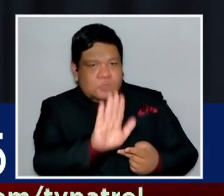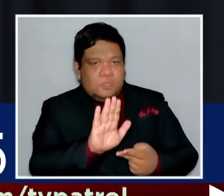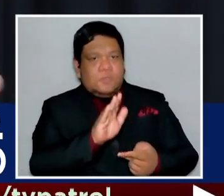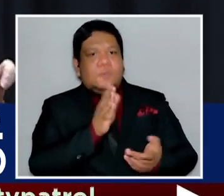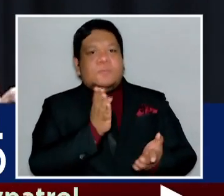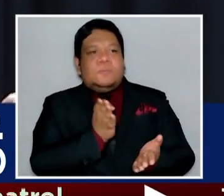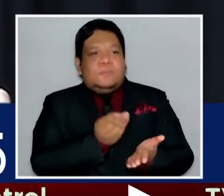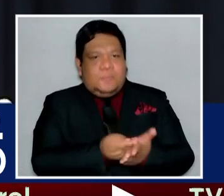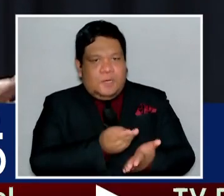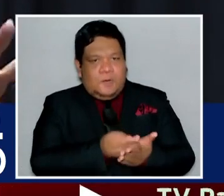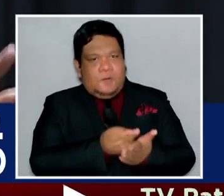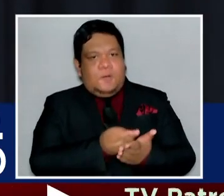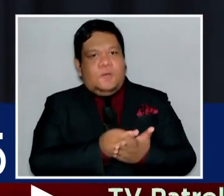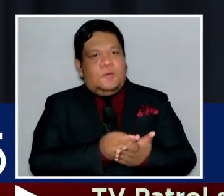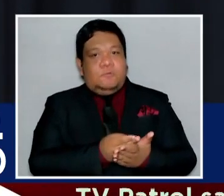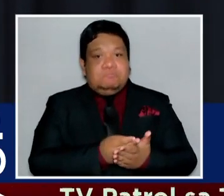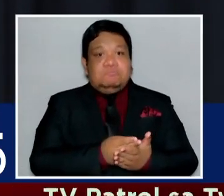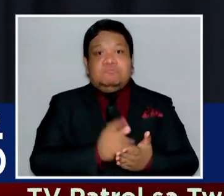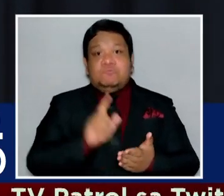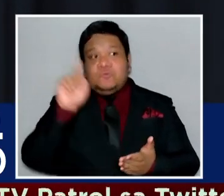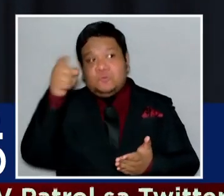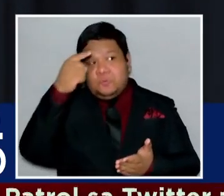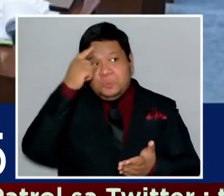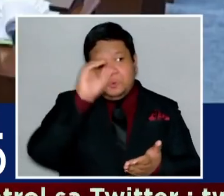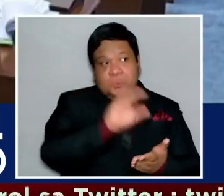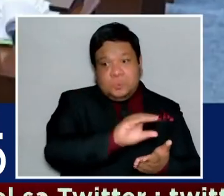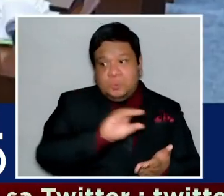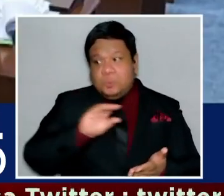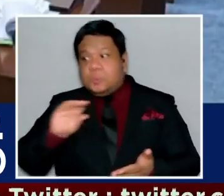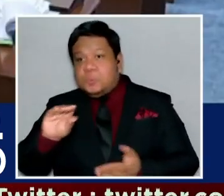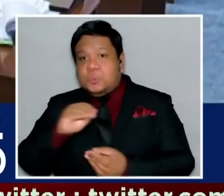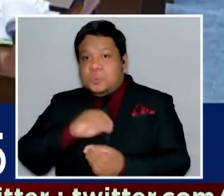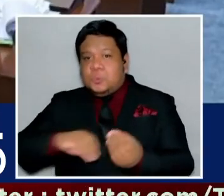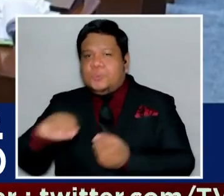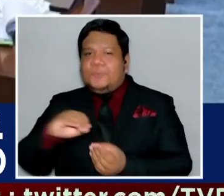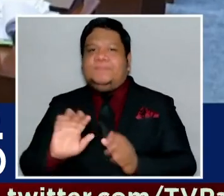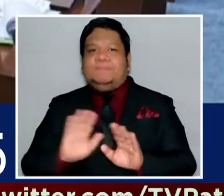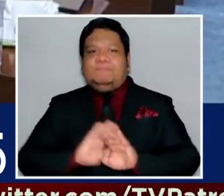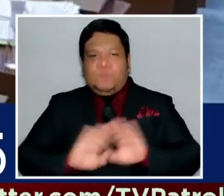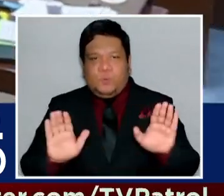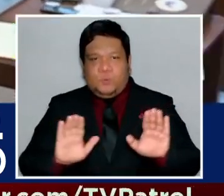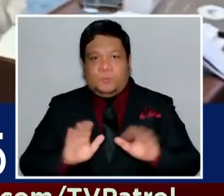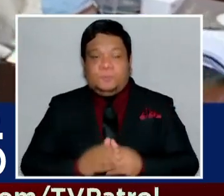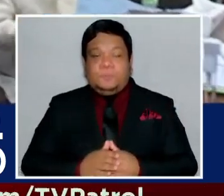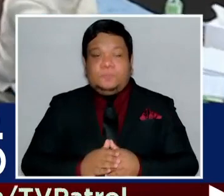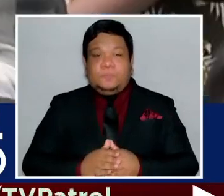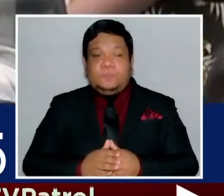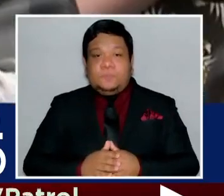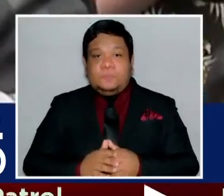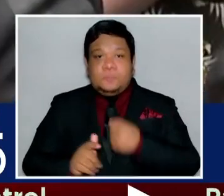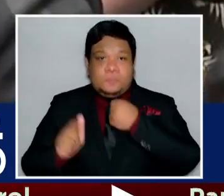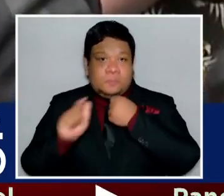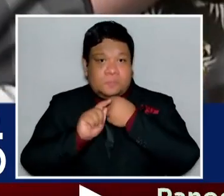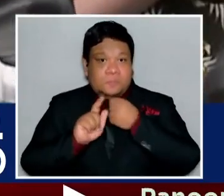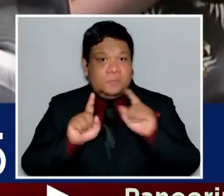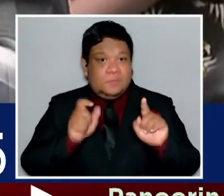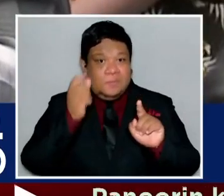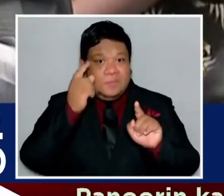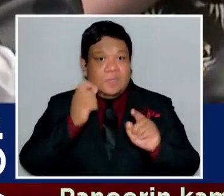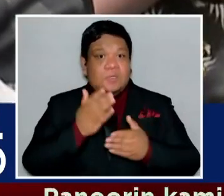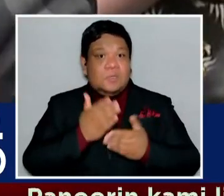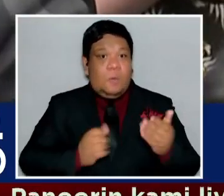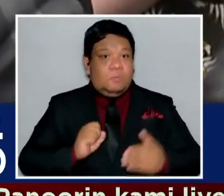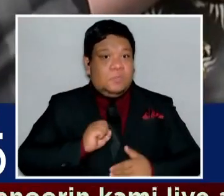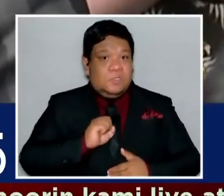yan hahawakan o gagalawin ng gobyerno. Pero sa mga nakausap namin senador, maging mga taga-mayorya ay